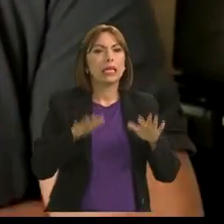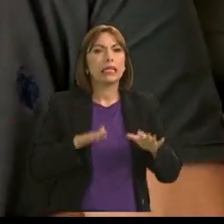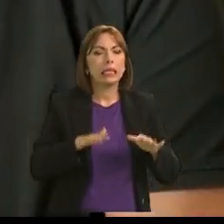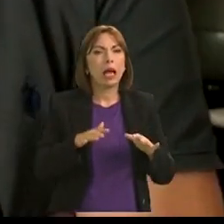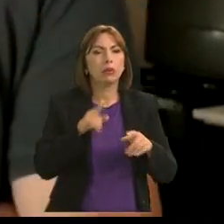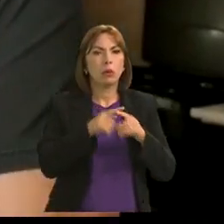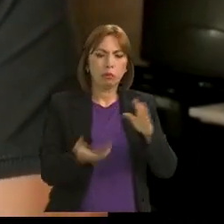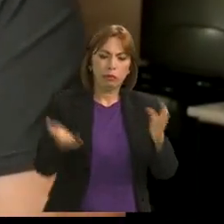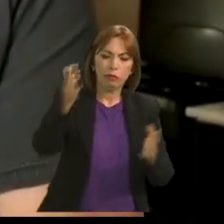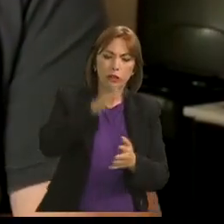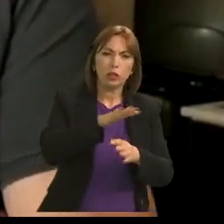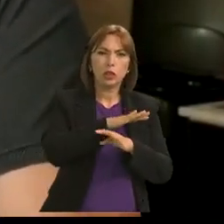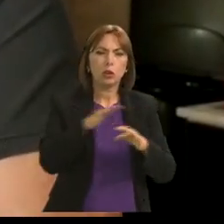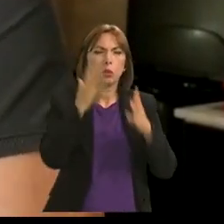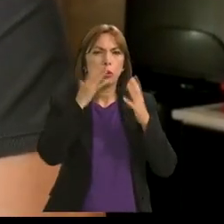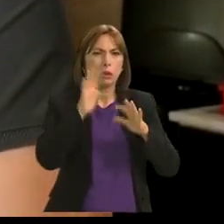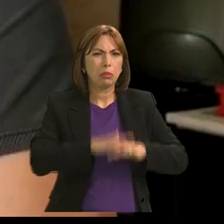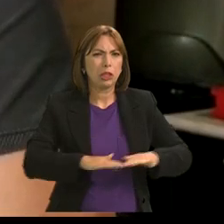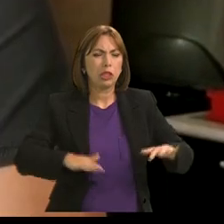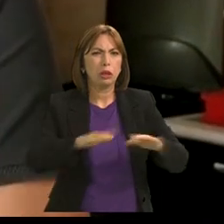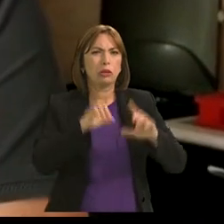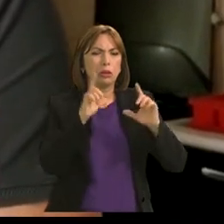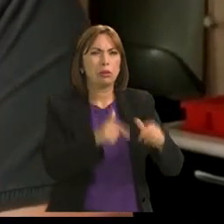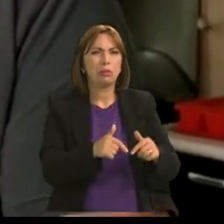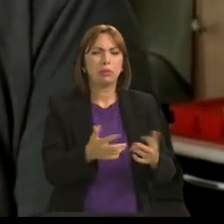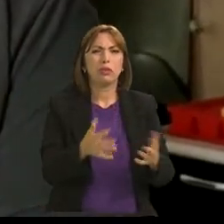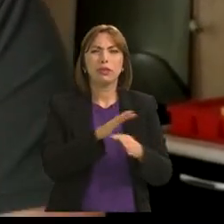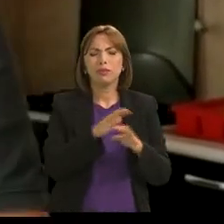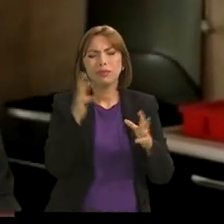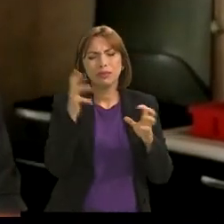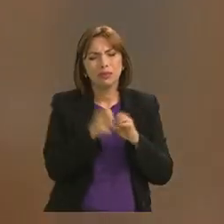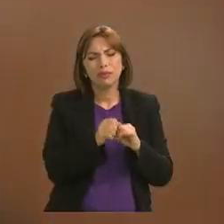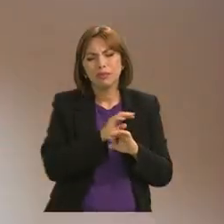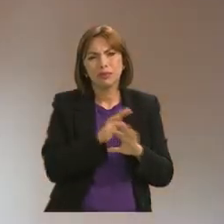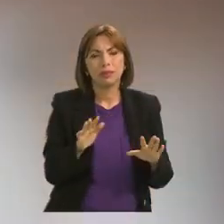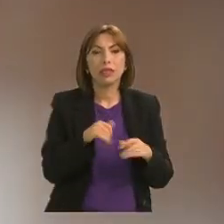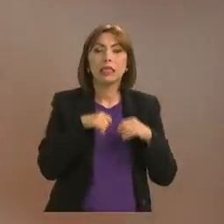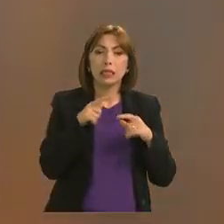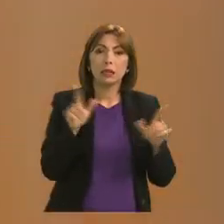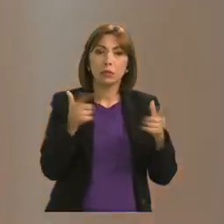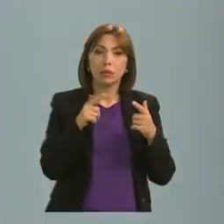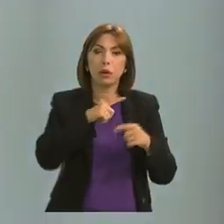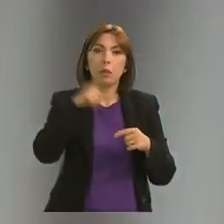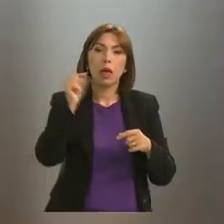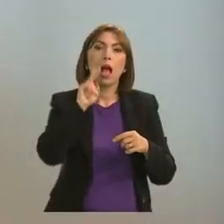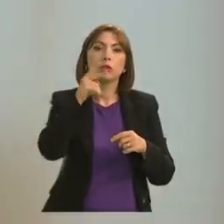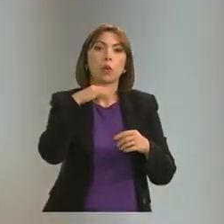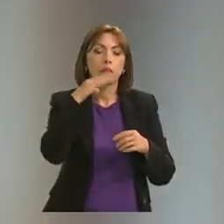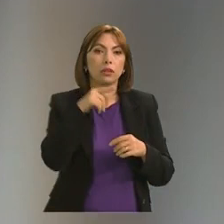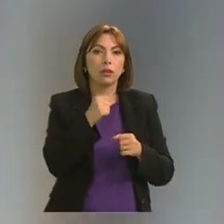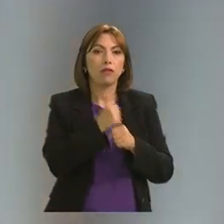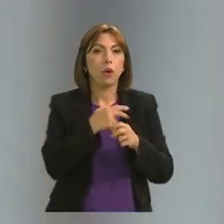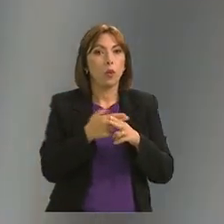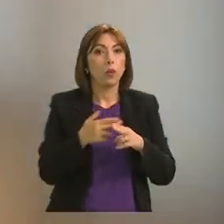Scaunele cu fundul în sus, totul aici prosoape pe jos, totul aruncat, deci un dezastru incredibil. Tinerii petrecăreți au plecat a doua zi. Au